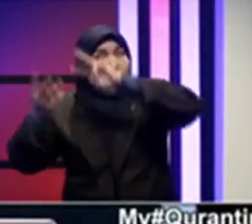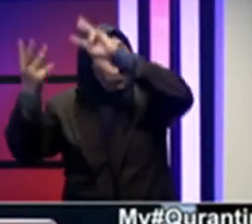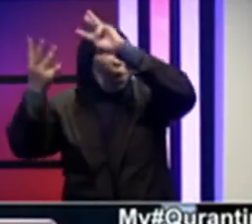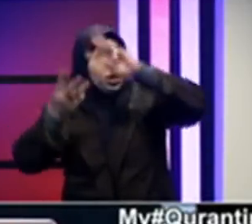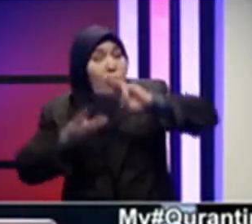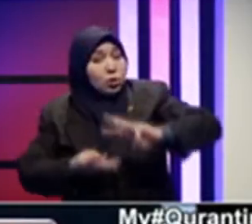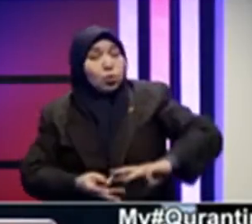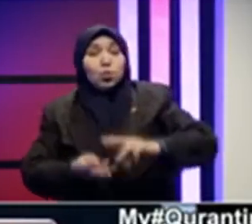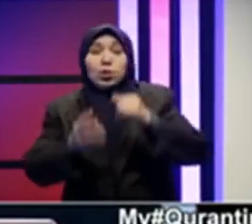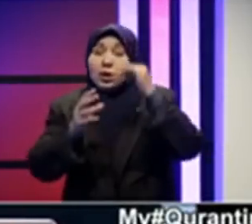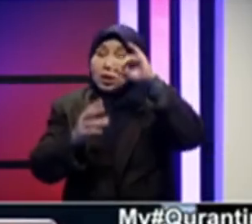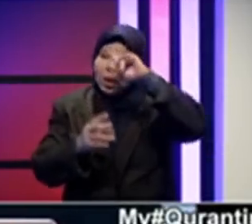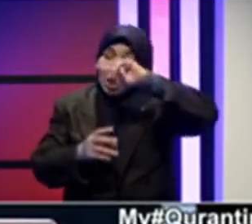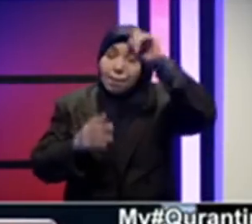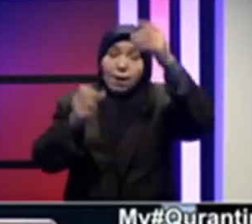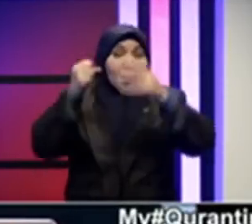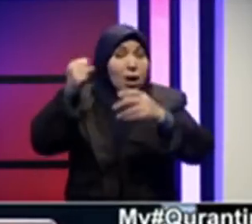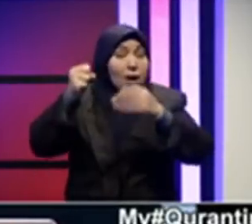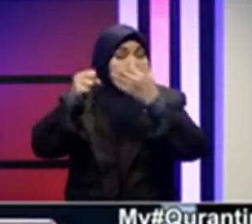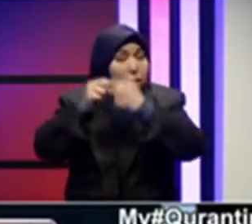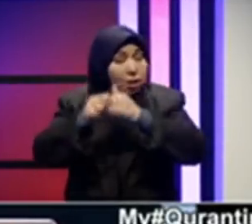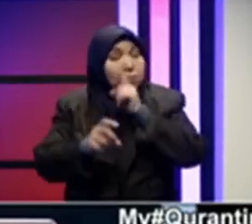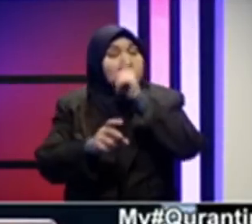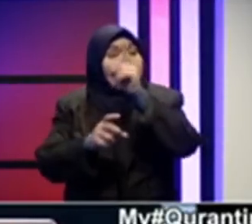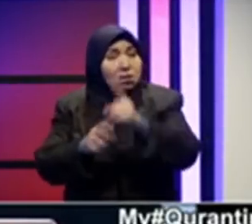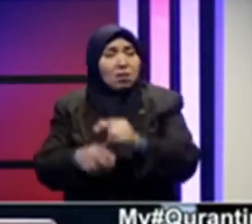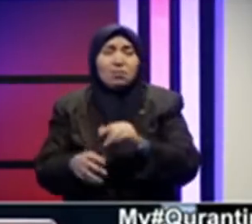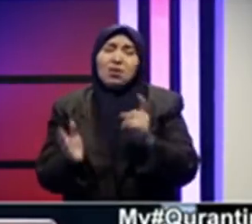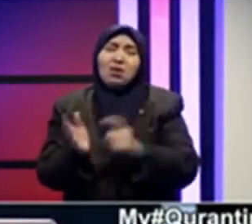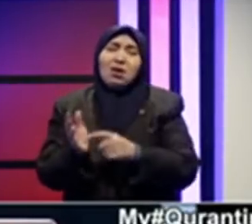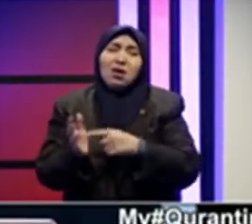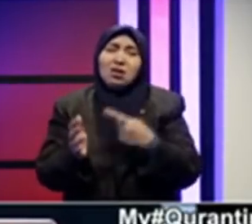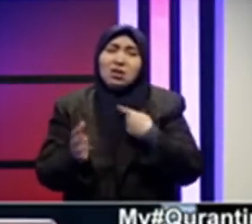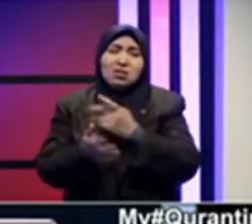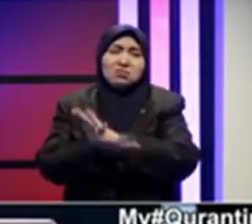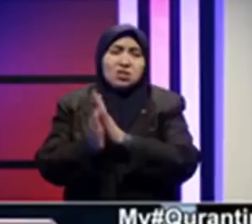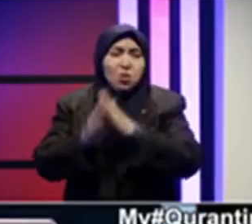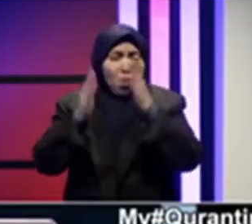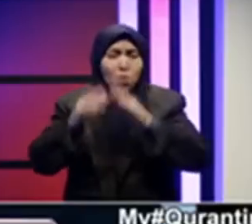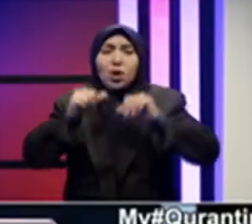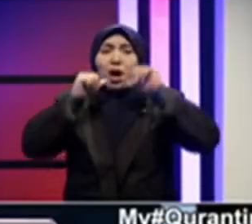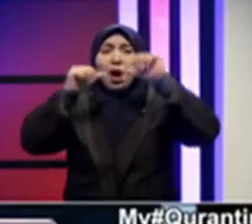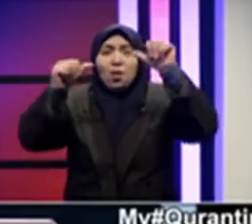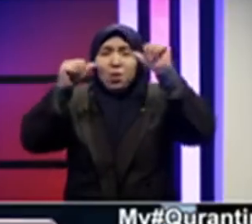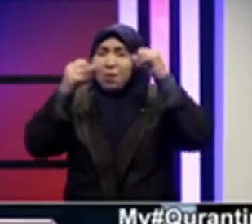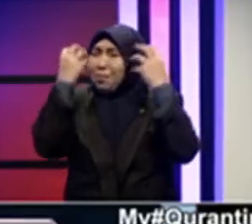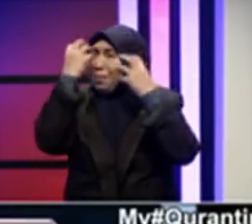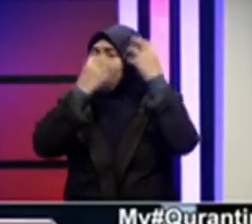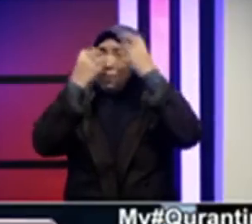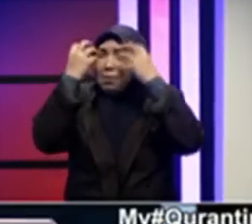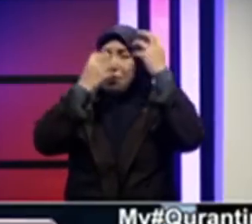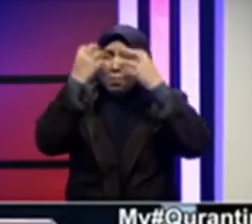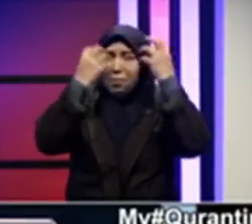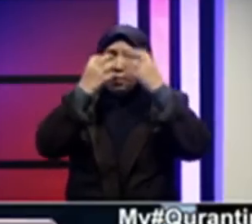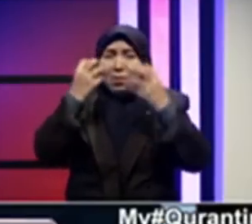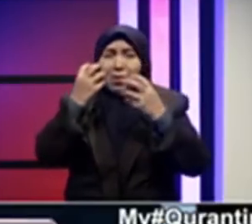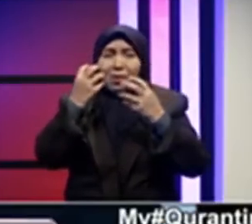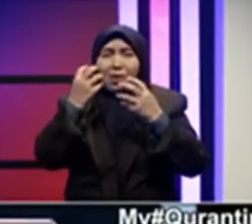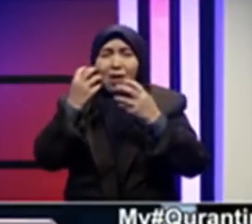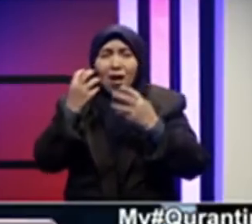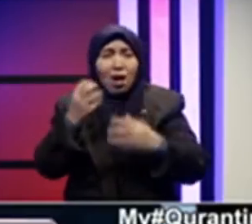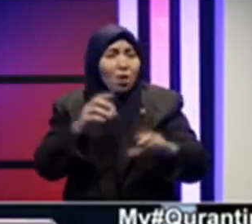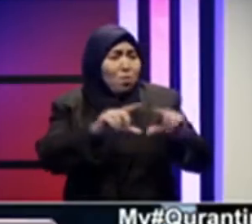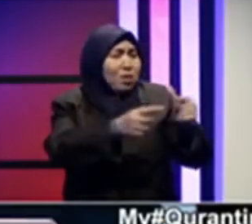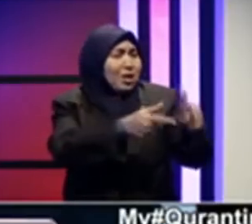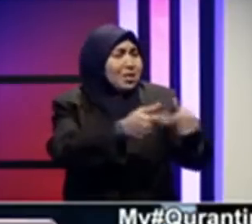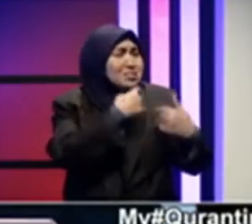kebenaran. Biasa kita berada pada akhir zaman, kadang-kadang Safas kita sebagai orang awam kita pun keliru. Kumpulan ini dakwah, ini betul,